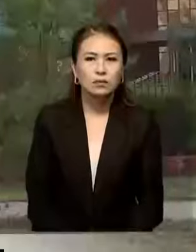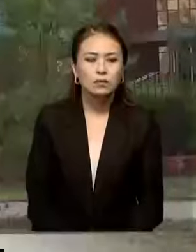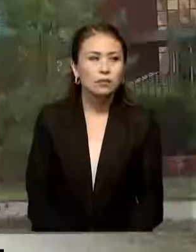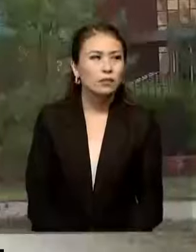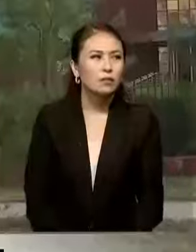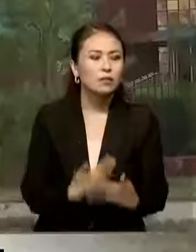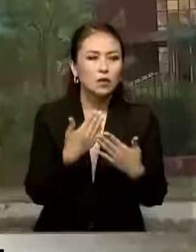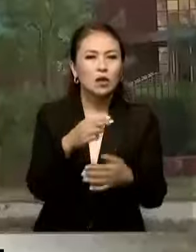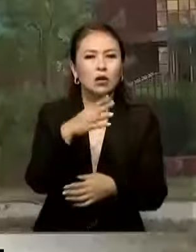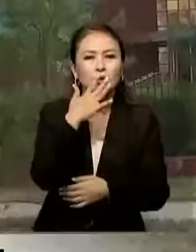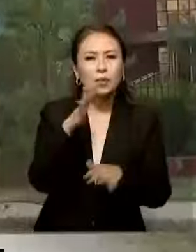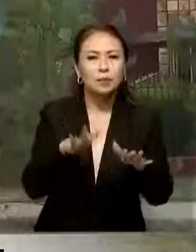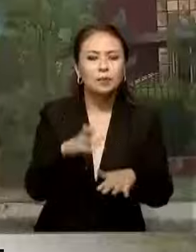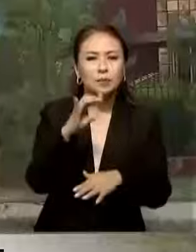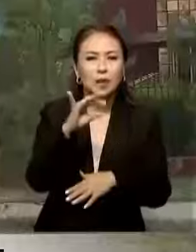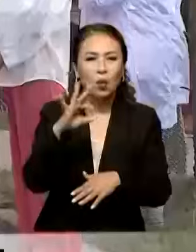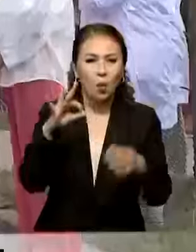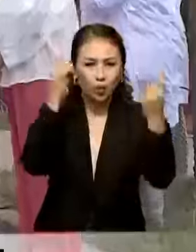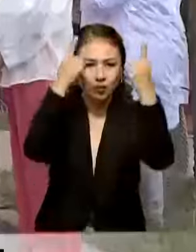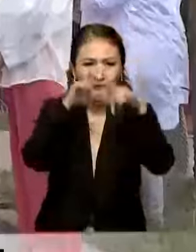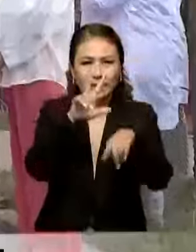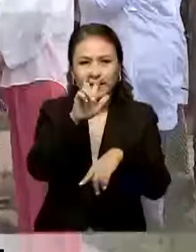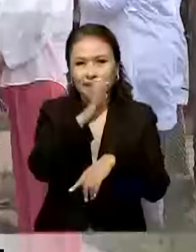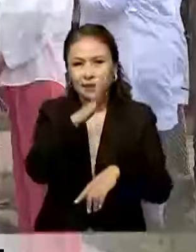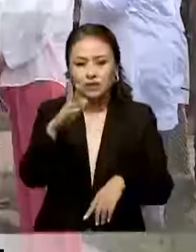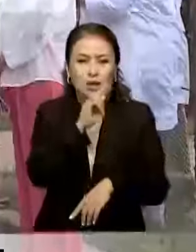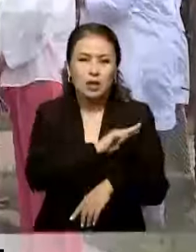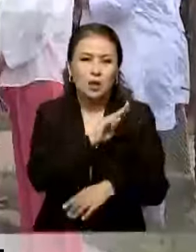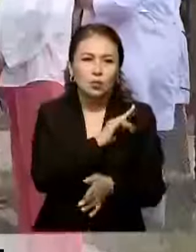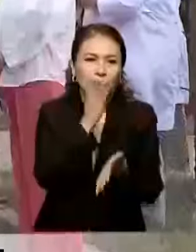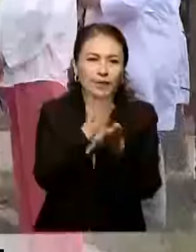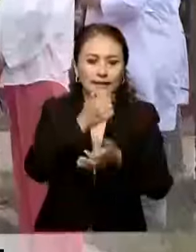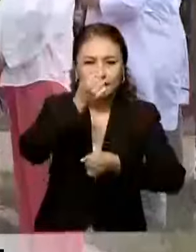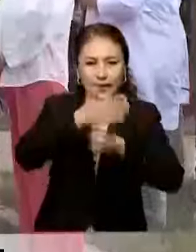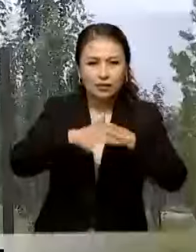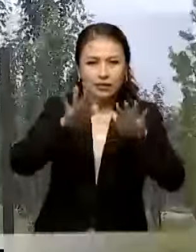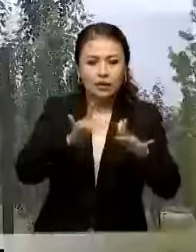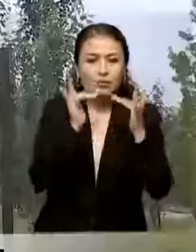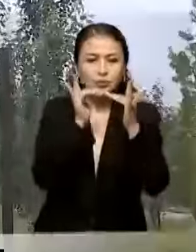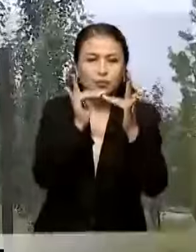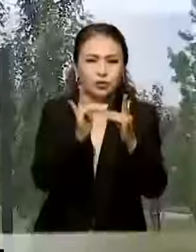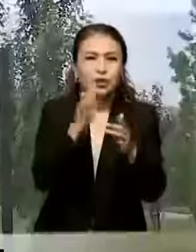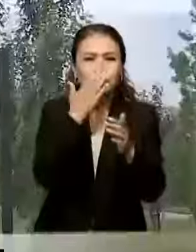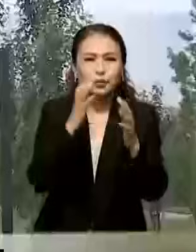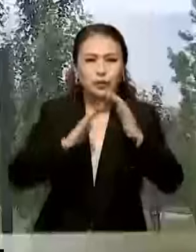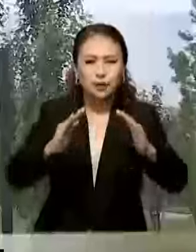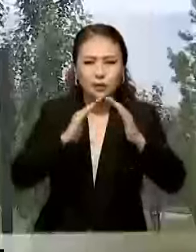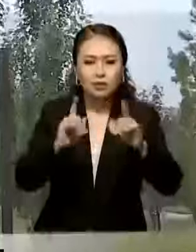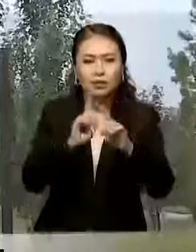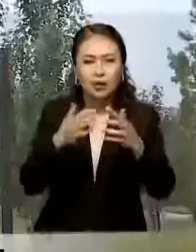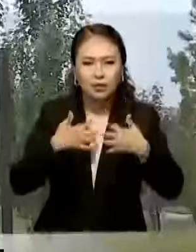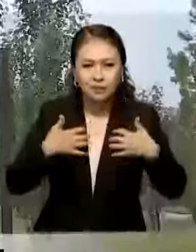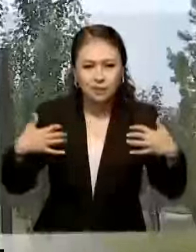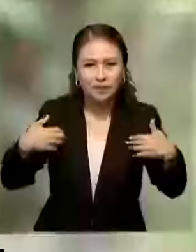Бұл ұлттық биотехнология орталығы. Мұнда 300-ден астам адам жұмыс істейді. Орталықта жатақана, жылыжайлар, жануарларға